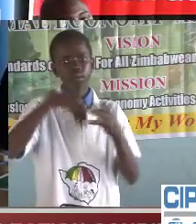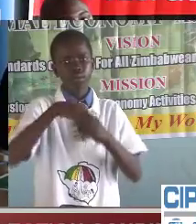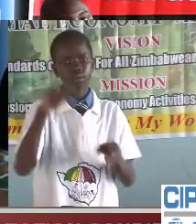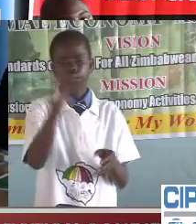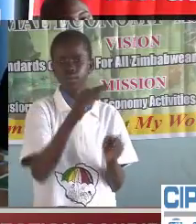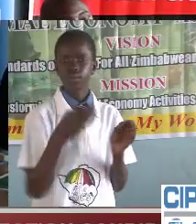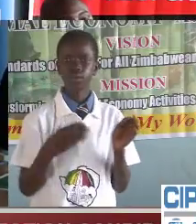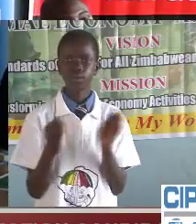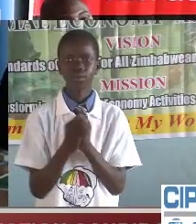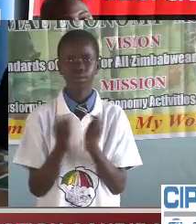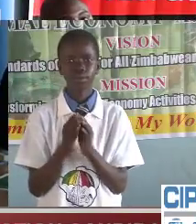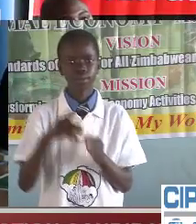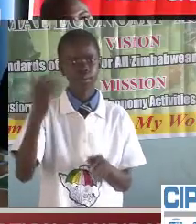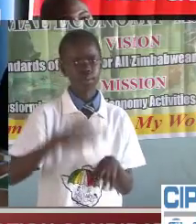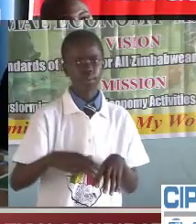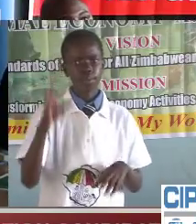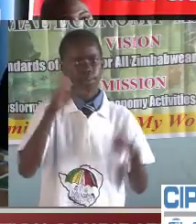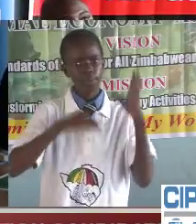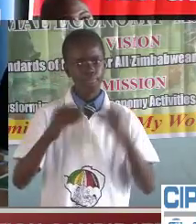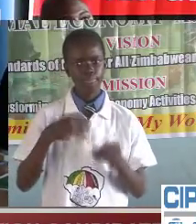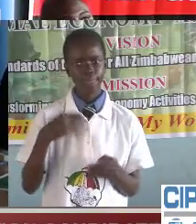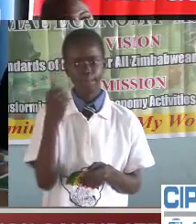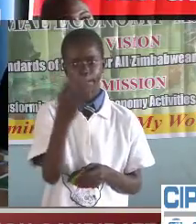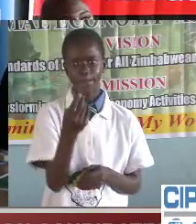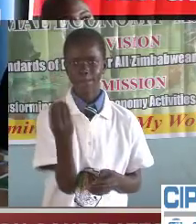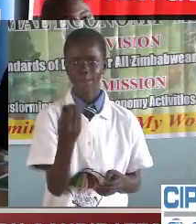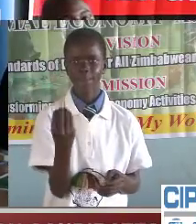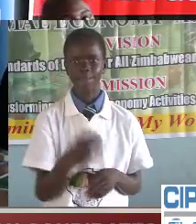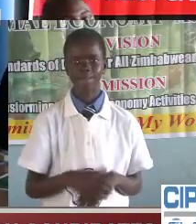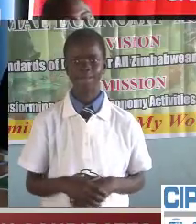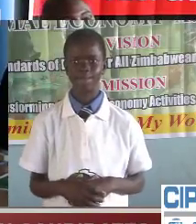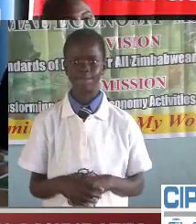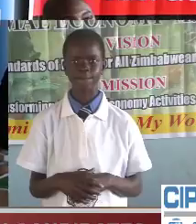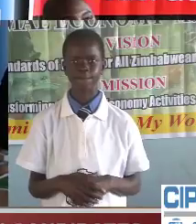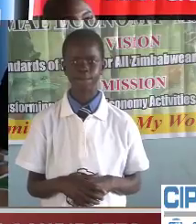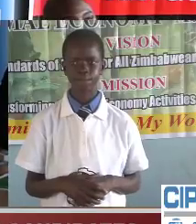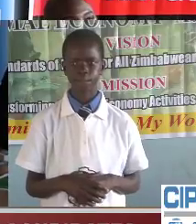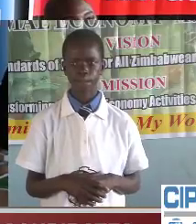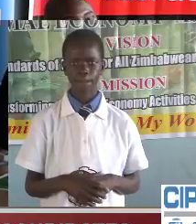scrape off nyaya yekuti vanhu vabvise mari ingadiwa kukanzo.